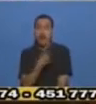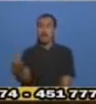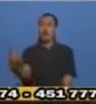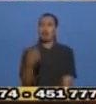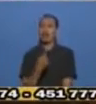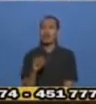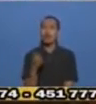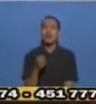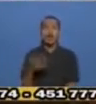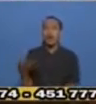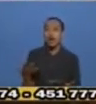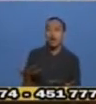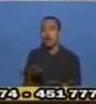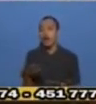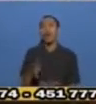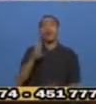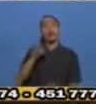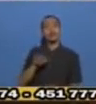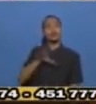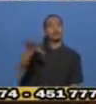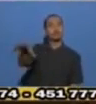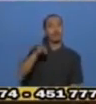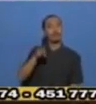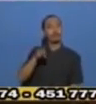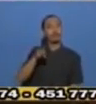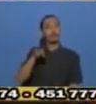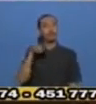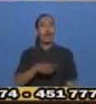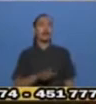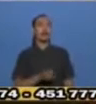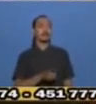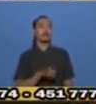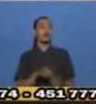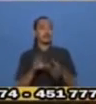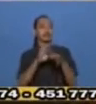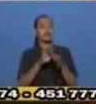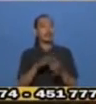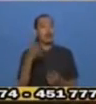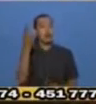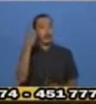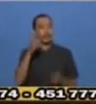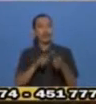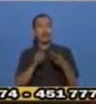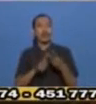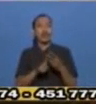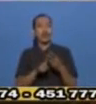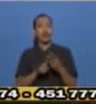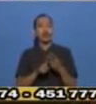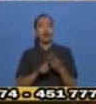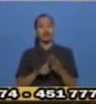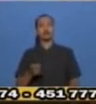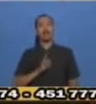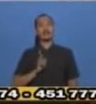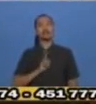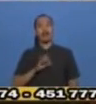itu sekarang sudah ini dengan swasta ya, kita kerjasama dengan swasta juga untuk melakukan penjemputan itu. Nah, saya berharap dengan